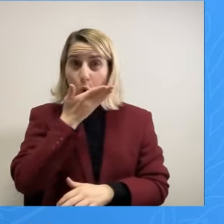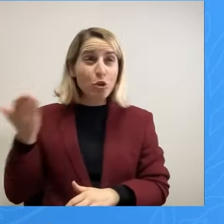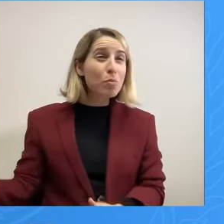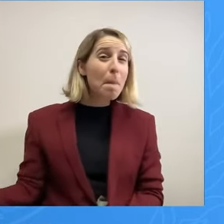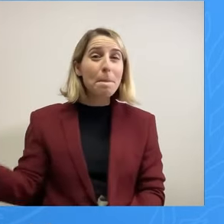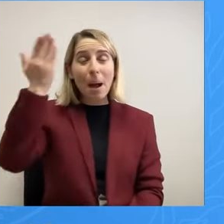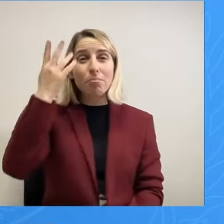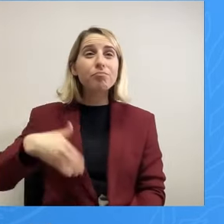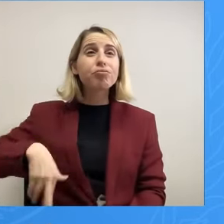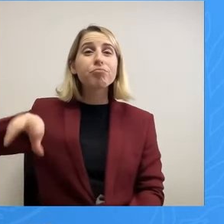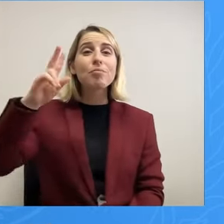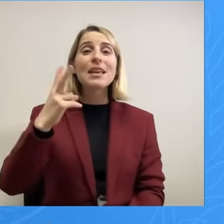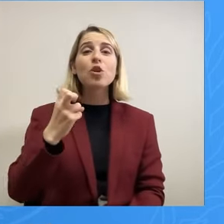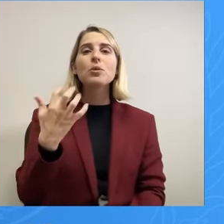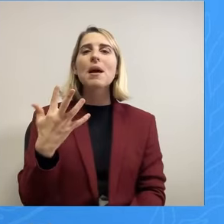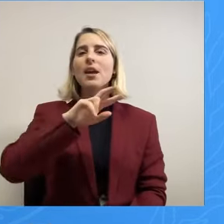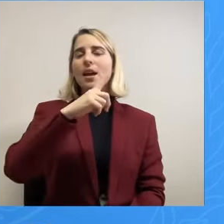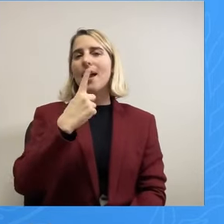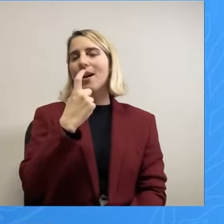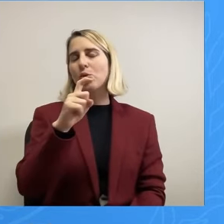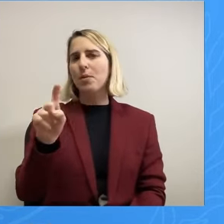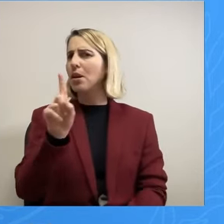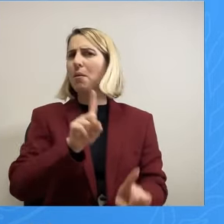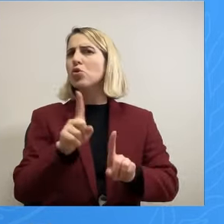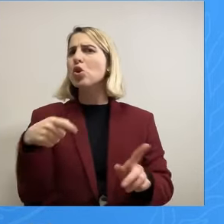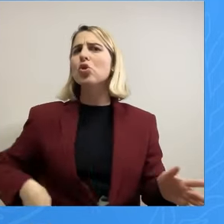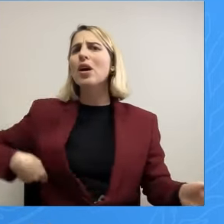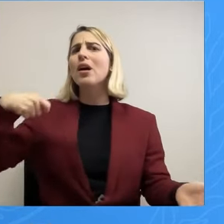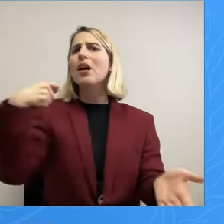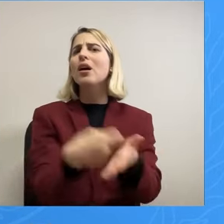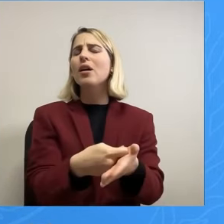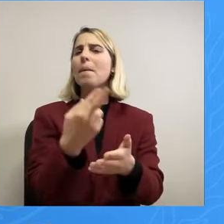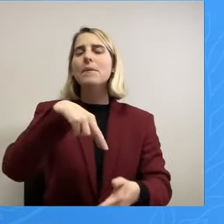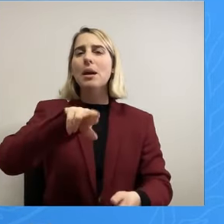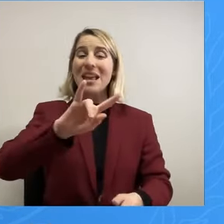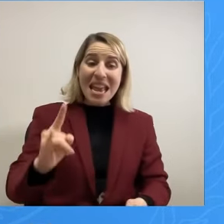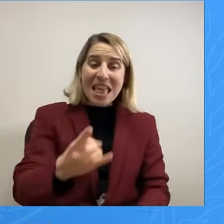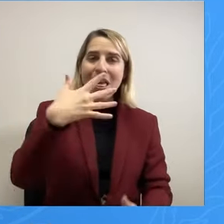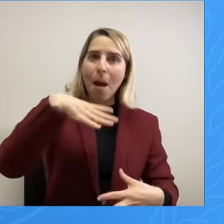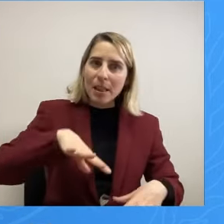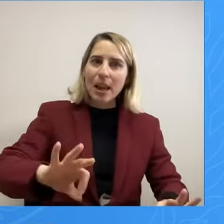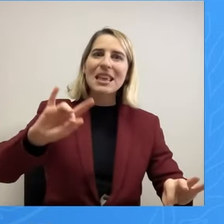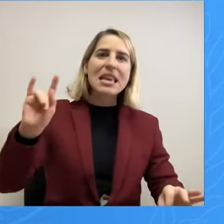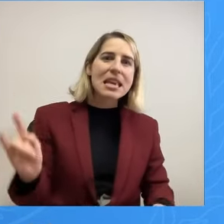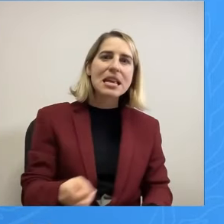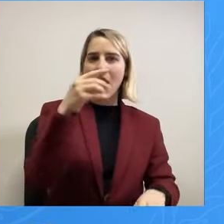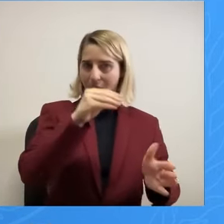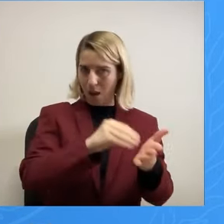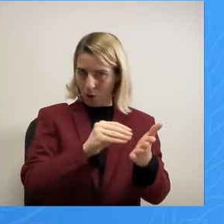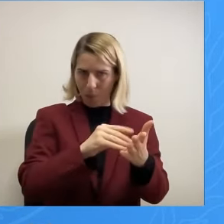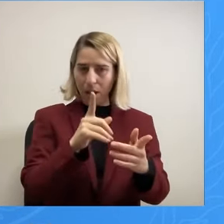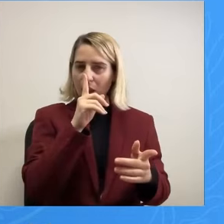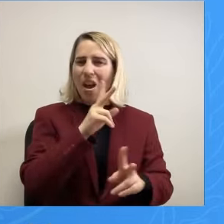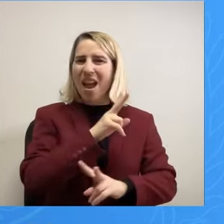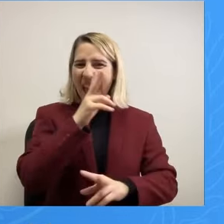25. Ποιος θα πληρώσει τα παραπάνω? Ήδη με το ξεκίνημα στην απορρίπανση είμαστε και